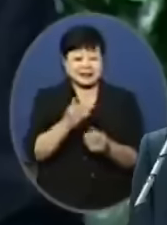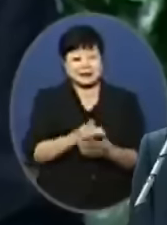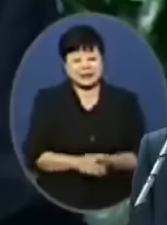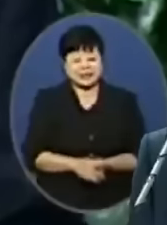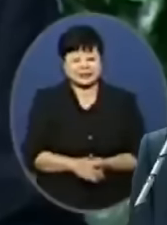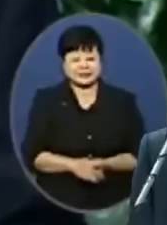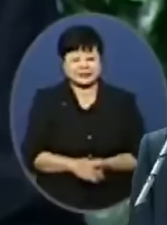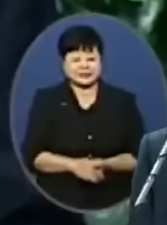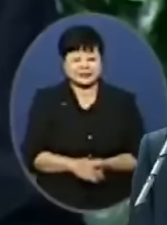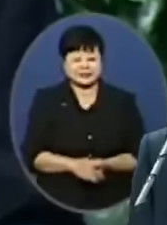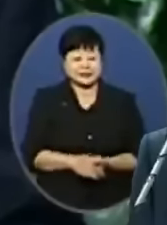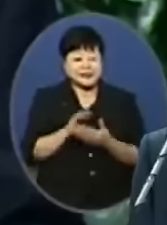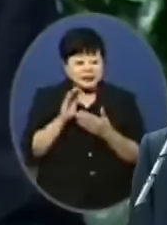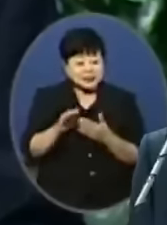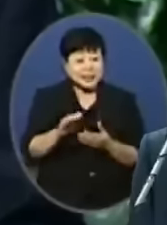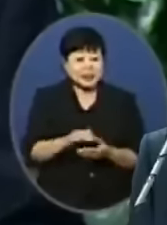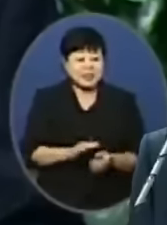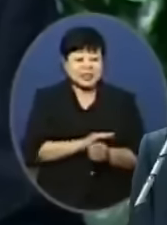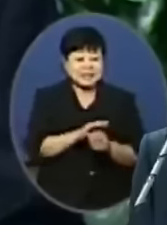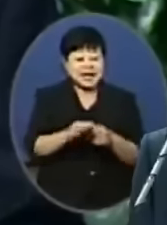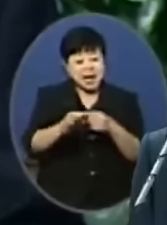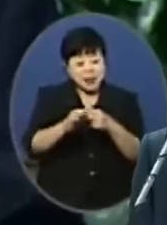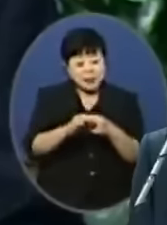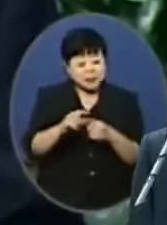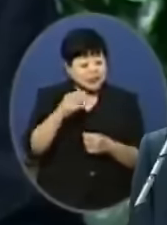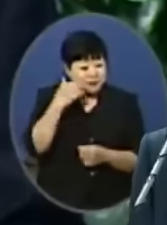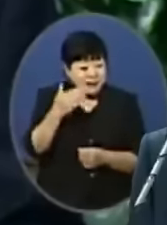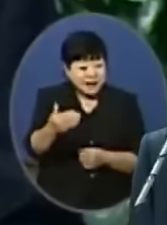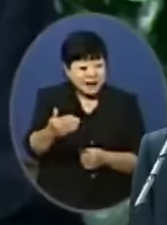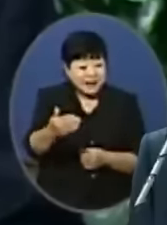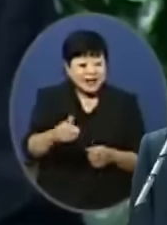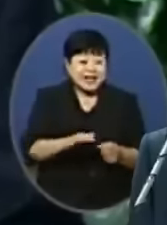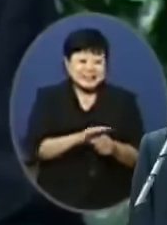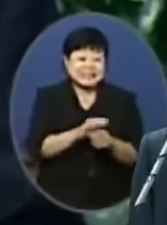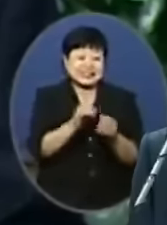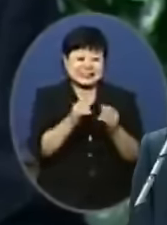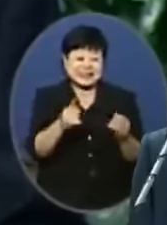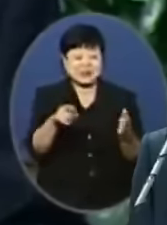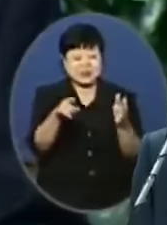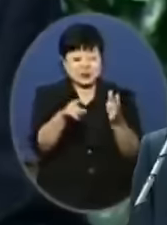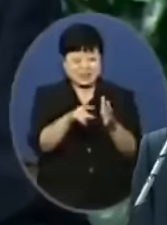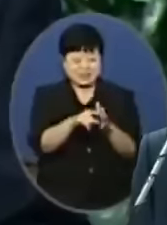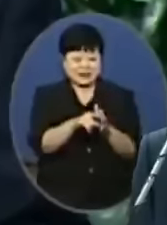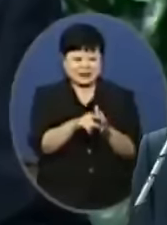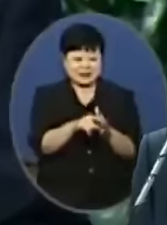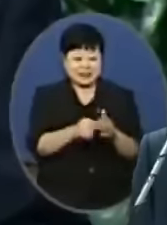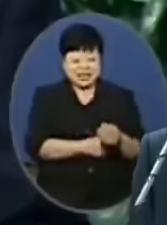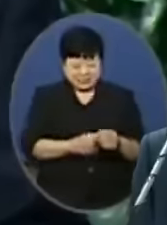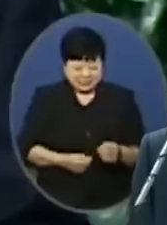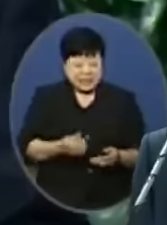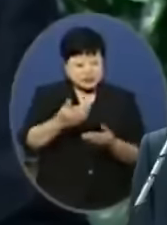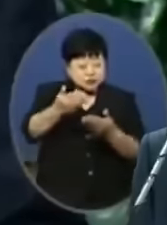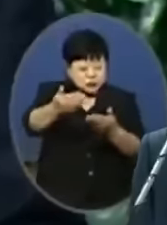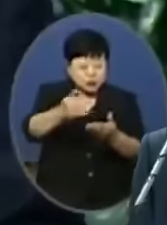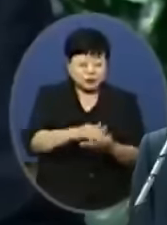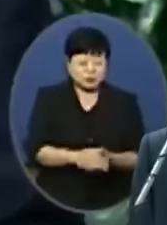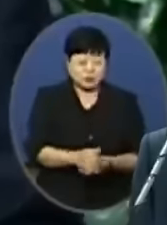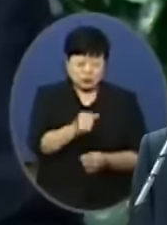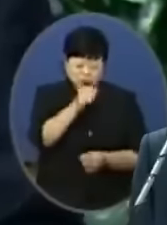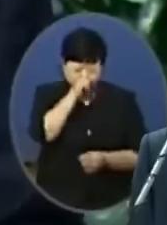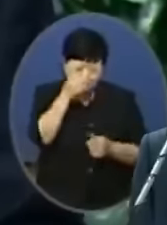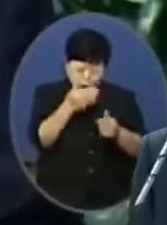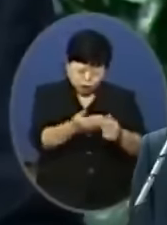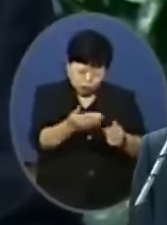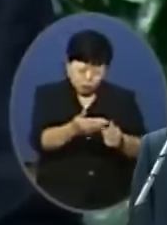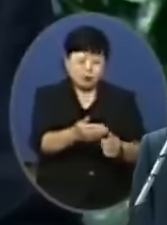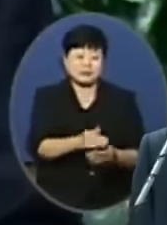것입니다. 그 다음 또 여러분 사랑하면 어떤 일이 생깁니까? 사랑하는 사람을 위해서 희생적으로 좋은 것을